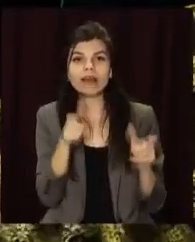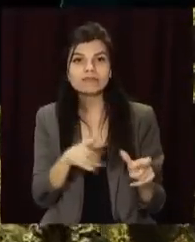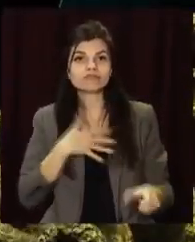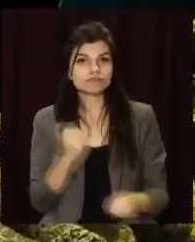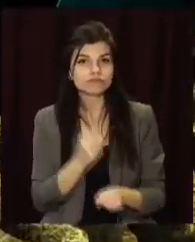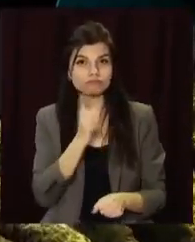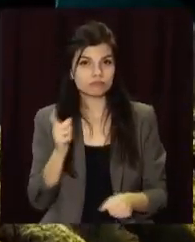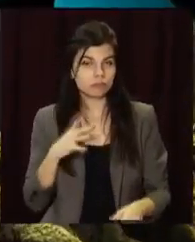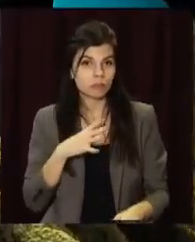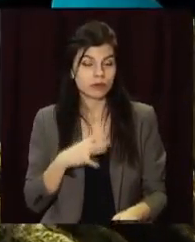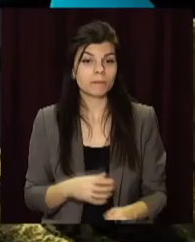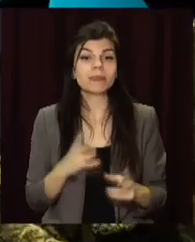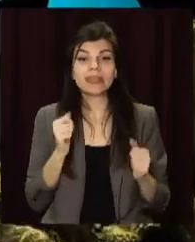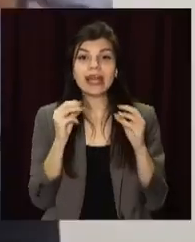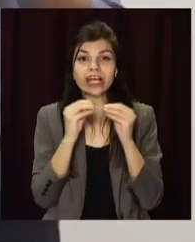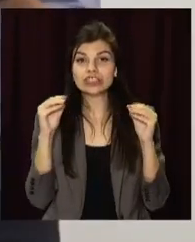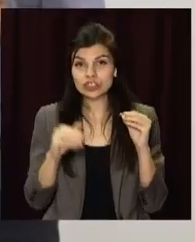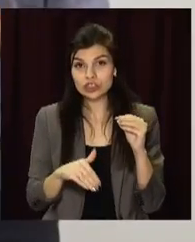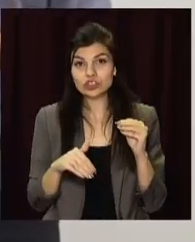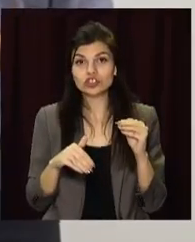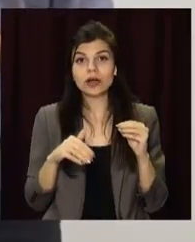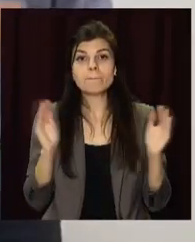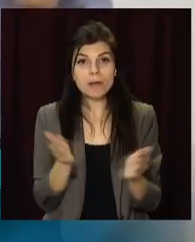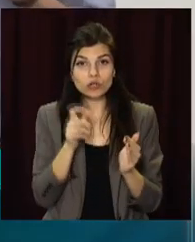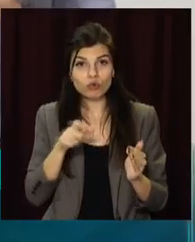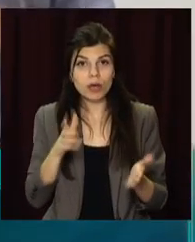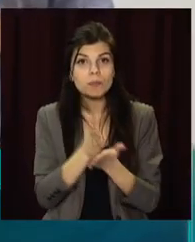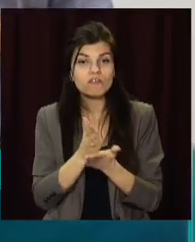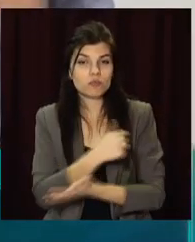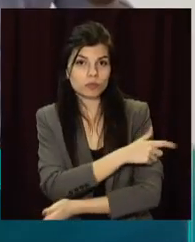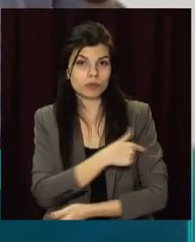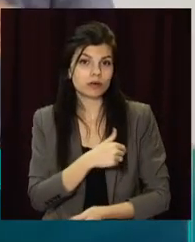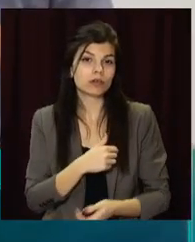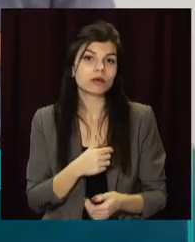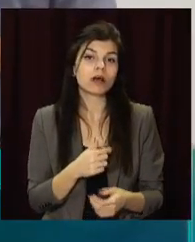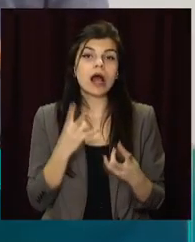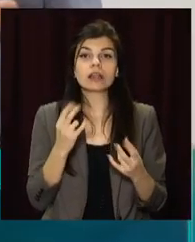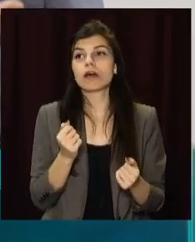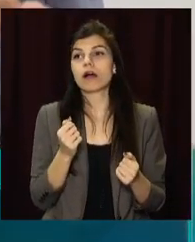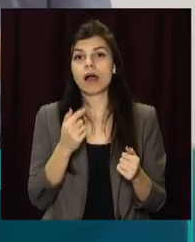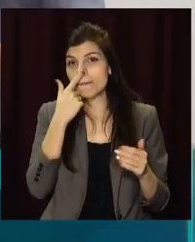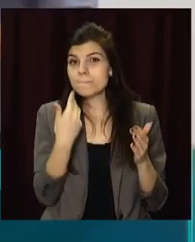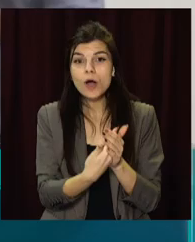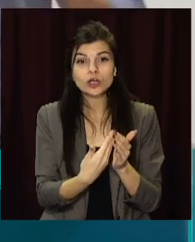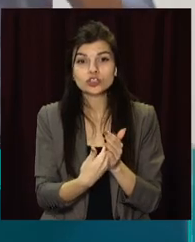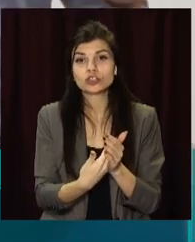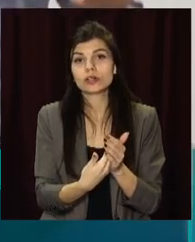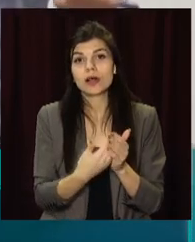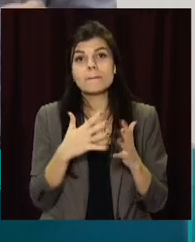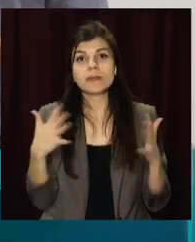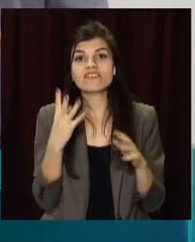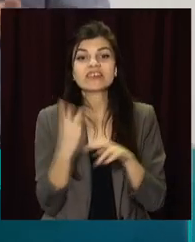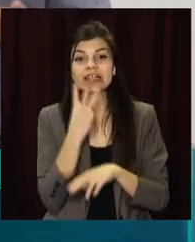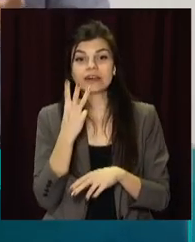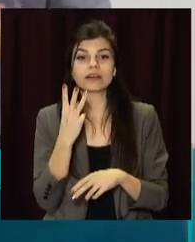недужих – це результат карантинних обмежень. На 10 тисяч менше людей перебуває в лікарнях. На